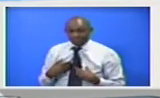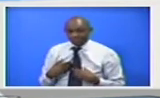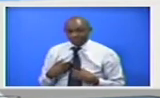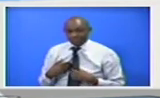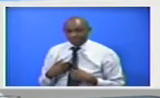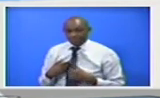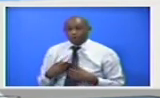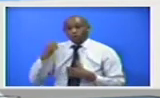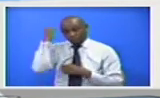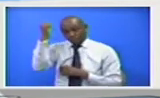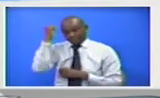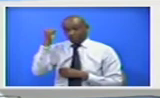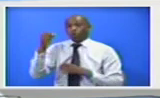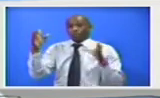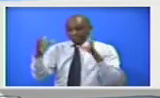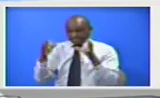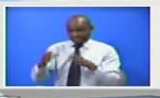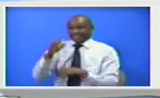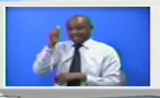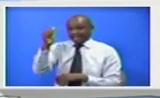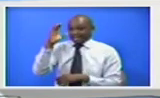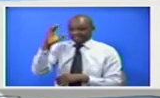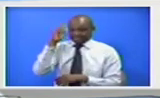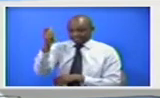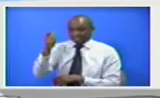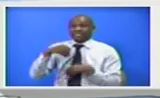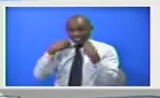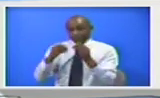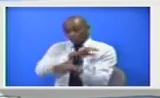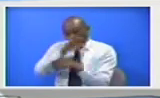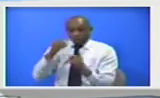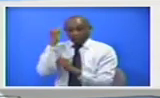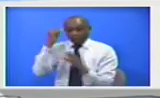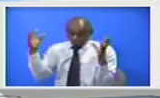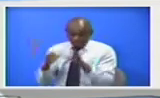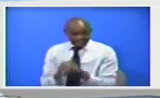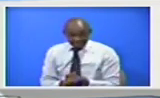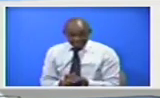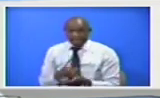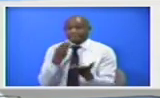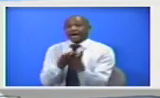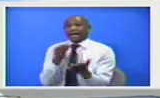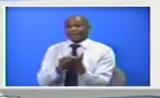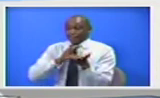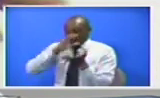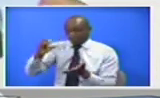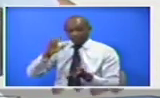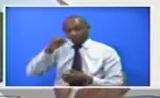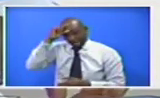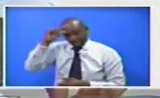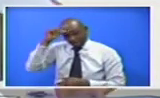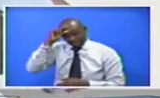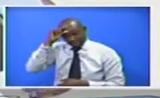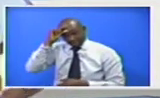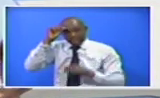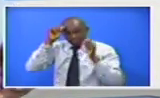the Political Parties Act ambayo ilipatia vyama vya kisiasa pesa kutoka kwa serikali